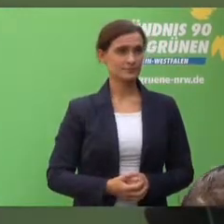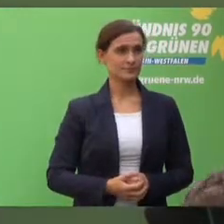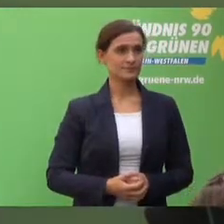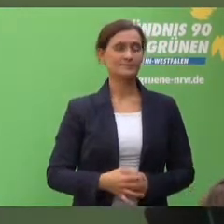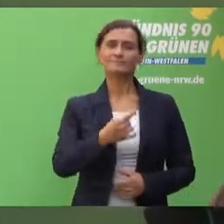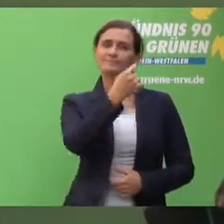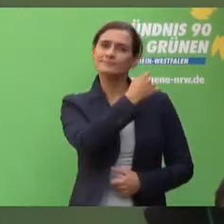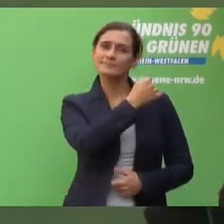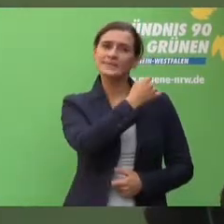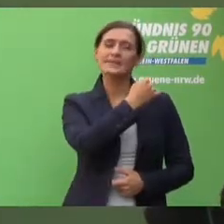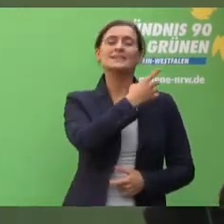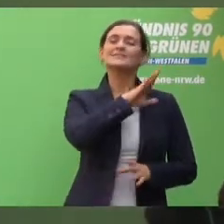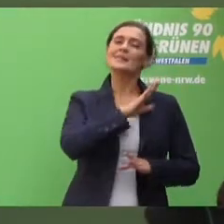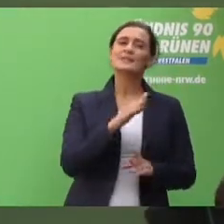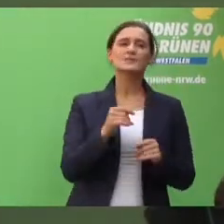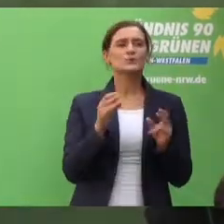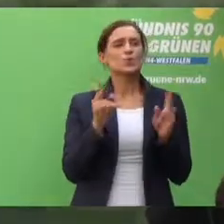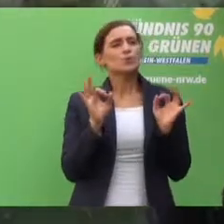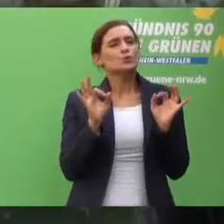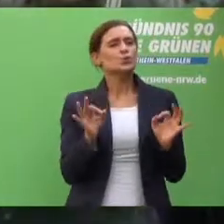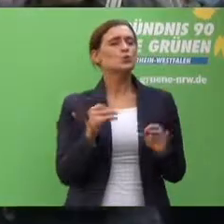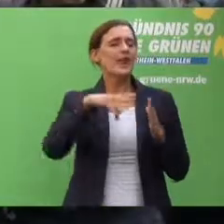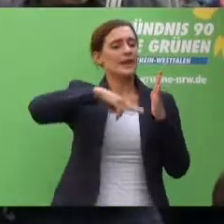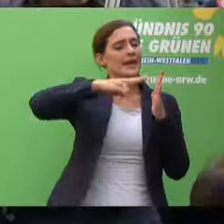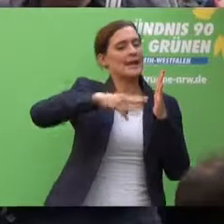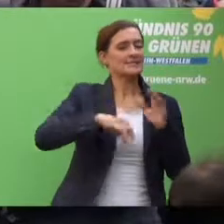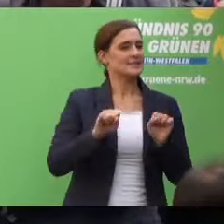die sind ja nicht so richtig gut im Lesen.